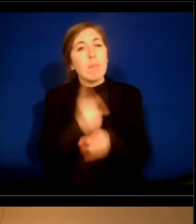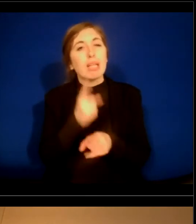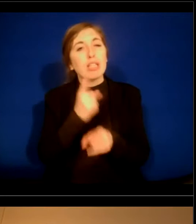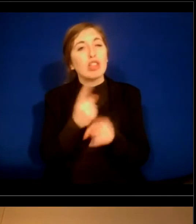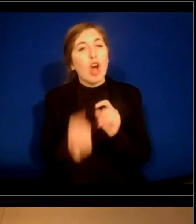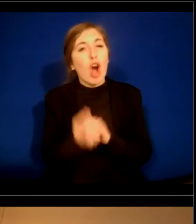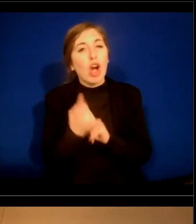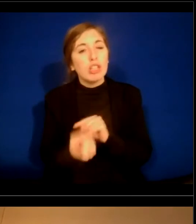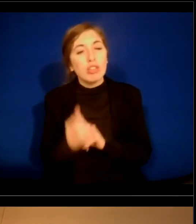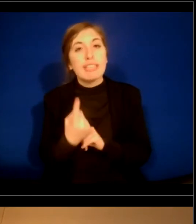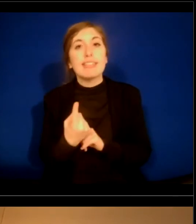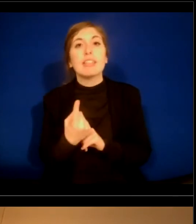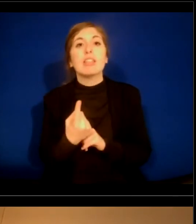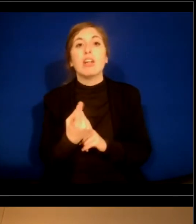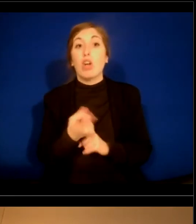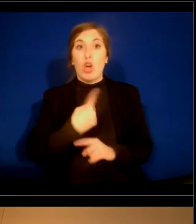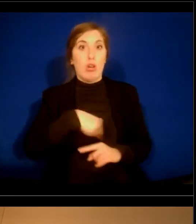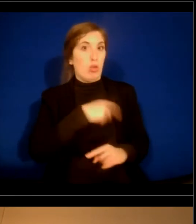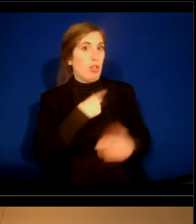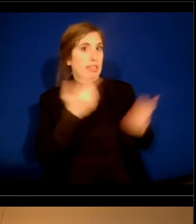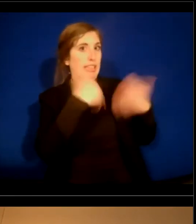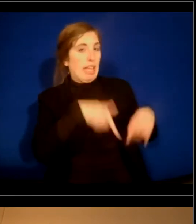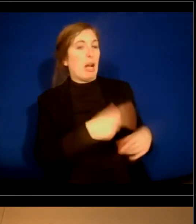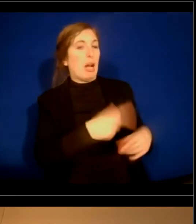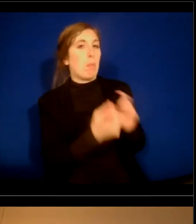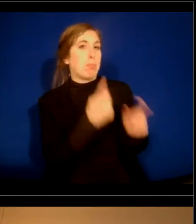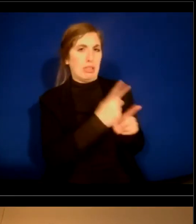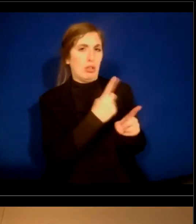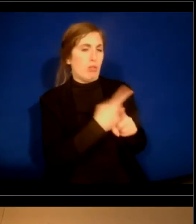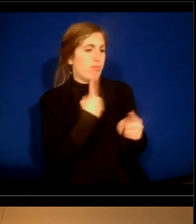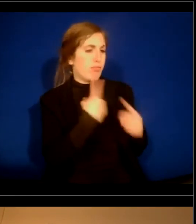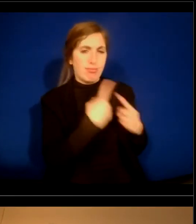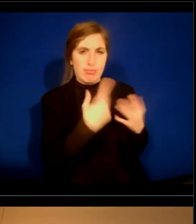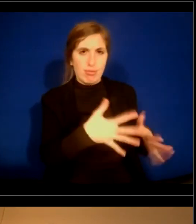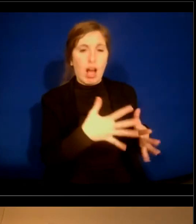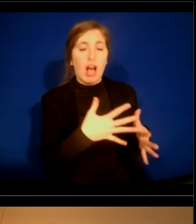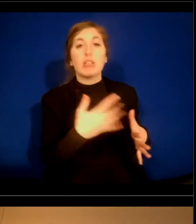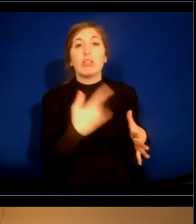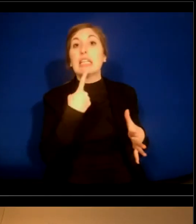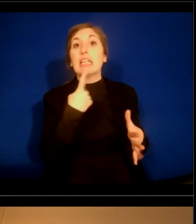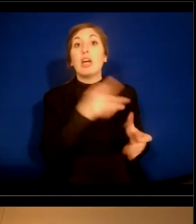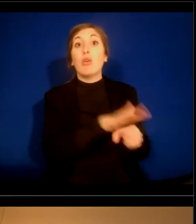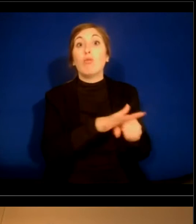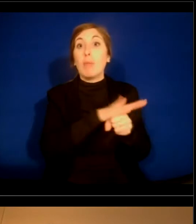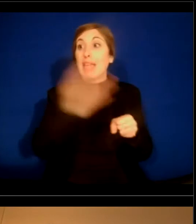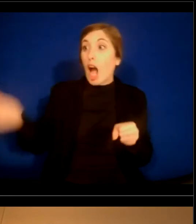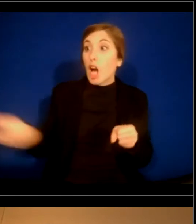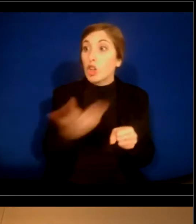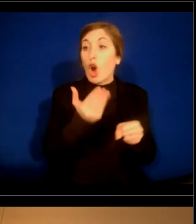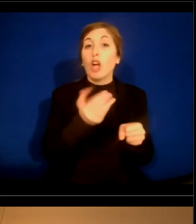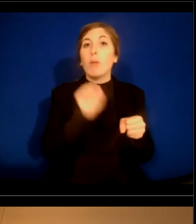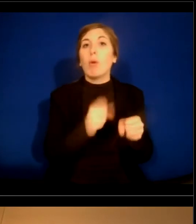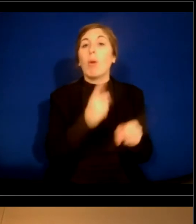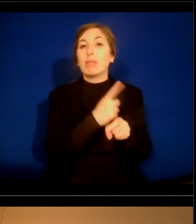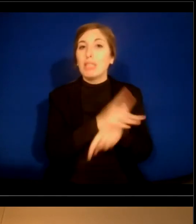quelli che già ci stiamo dicendo qui, no? Quindi quelli delle famiglie che accolgono e quant'altro. Quello che mi domando è se